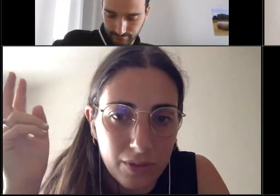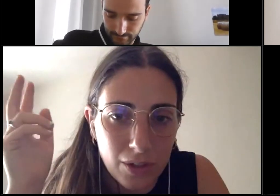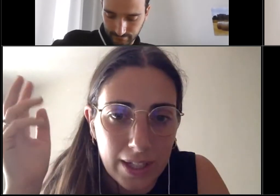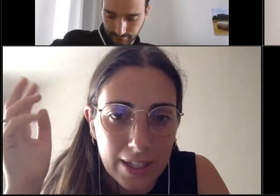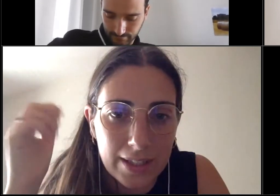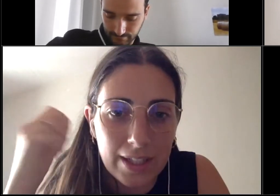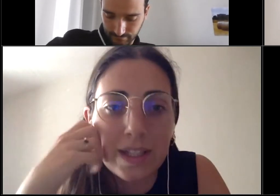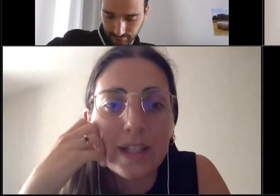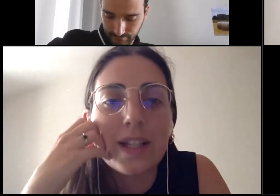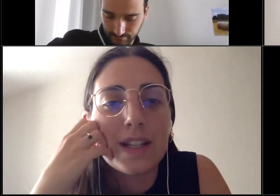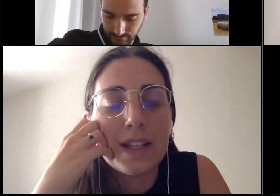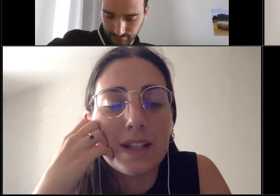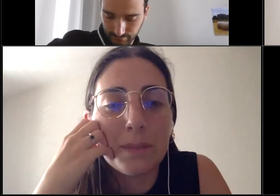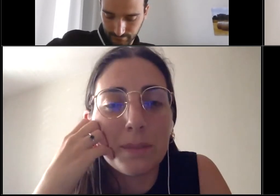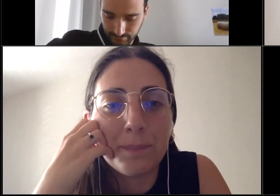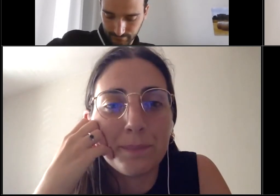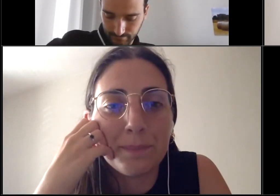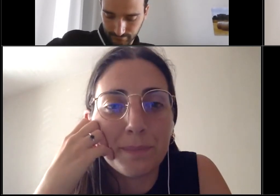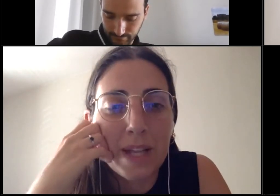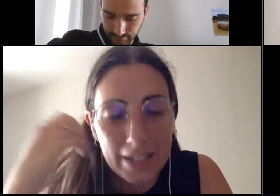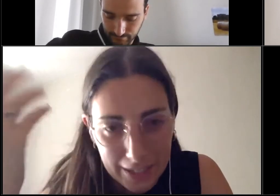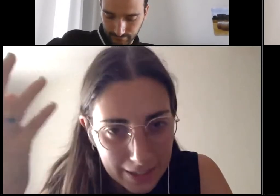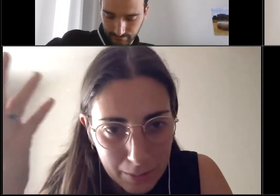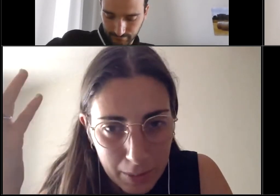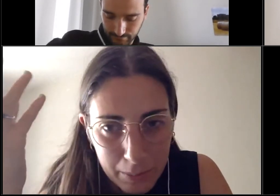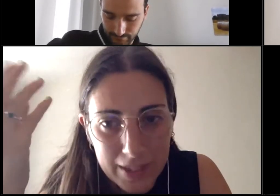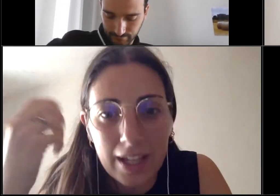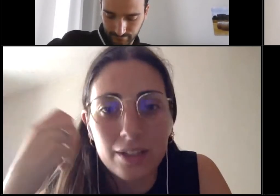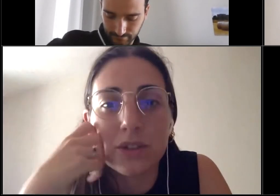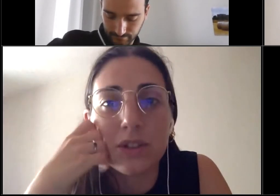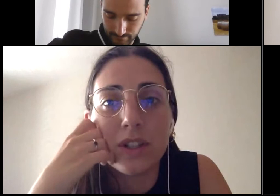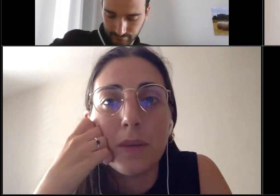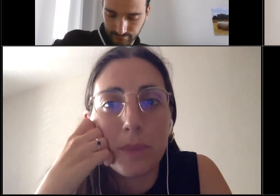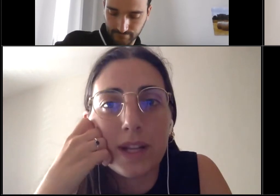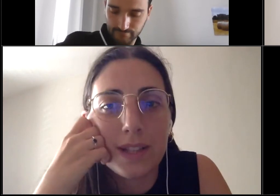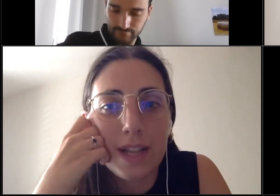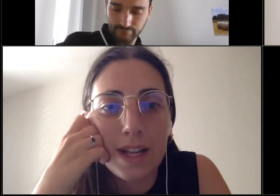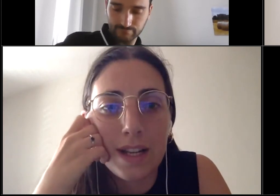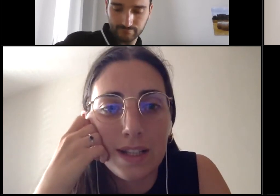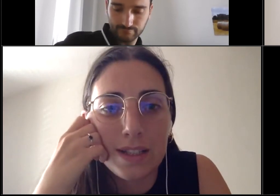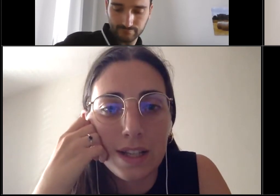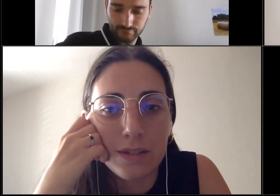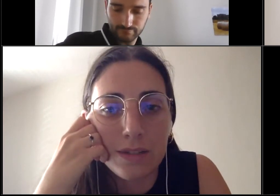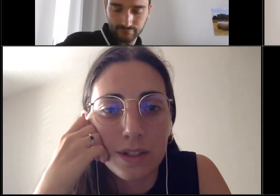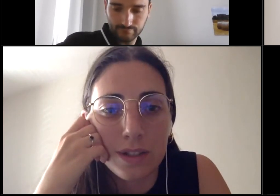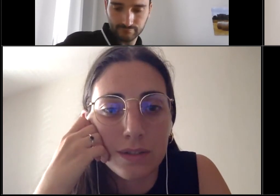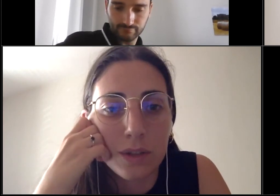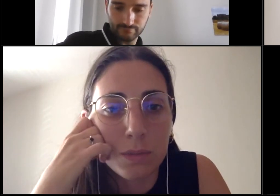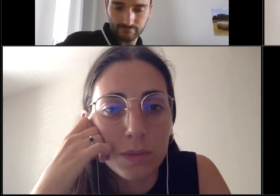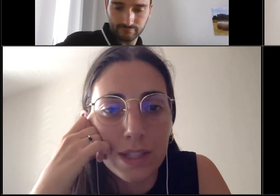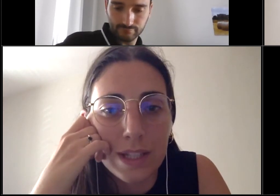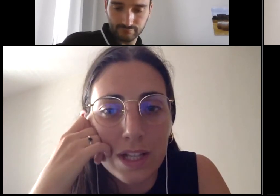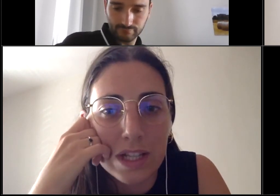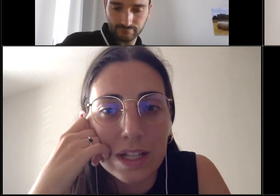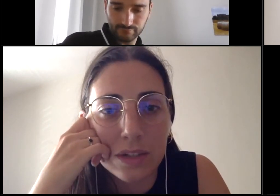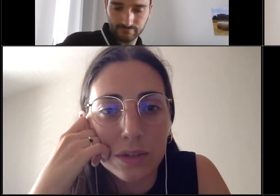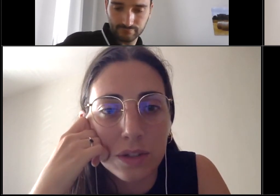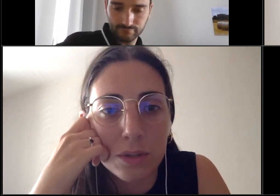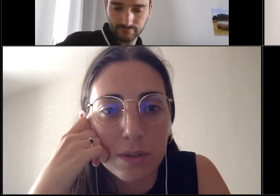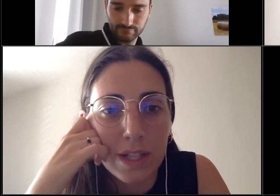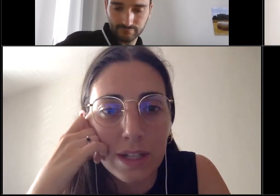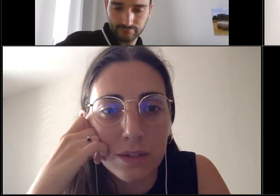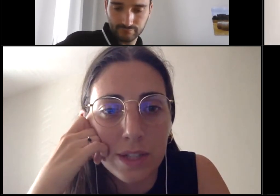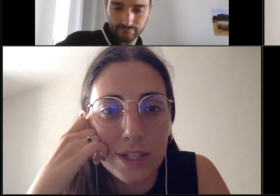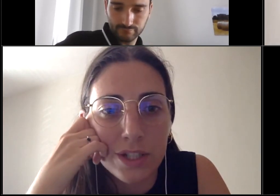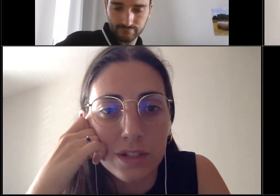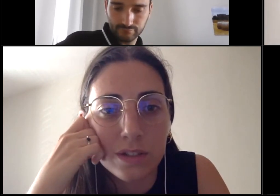diciamo tra piccolette ritardi permettendo per andare a realizzare una comunità energetica